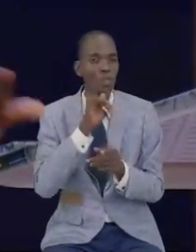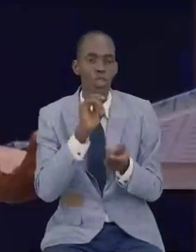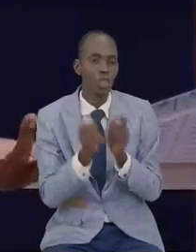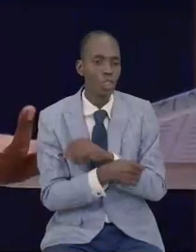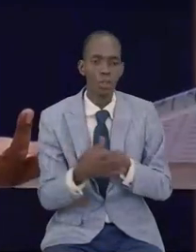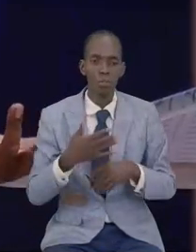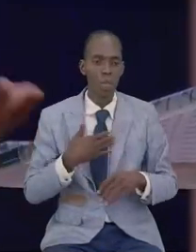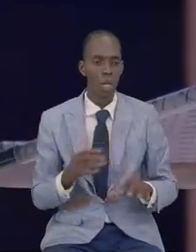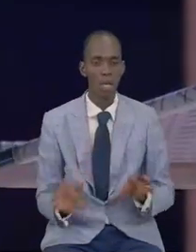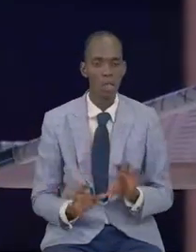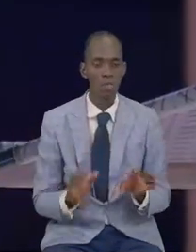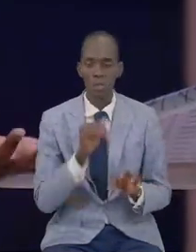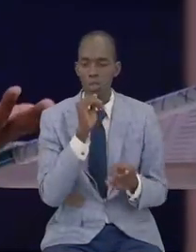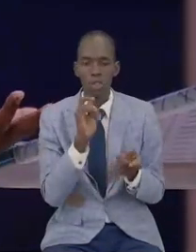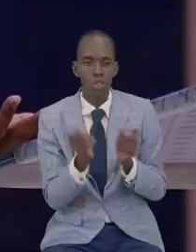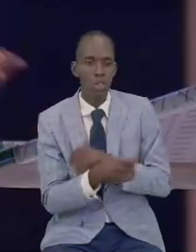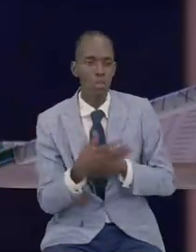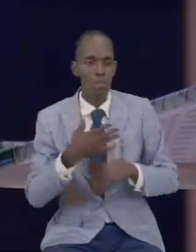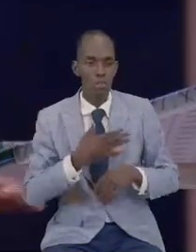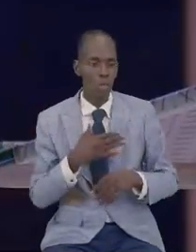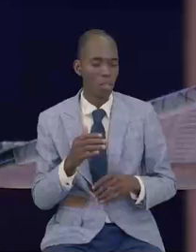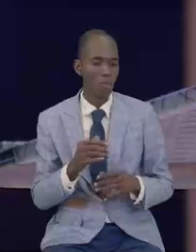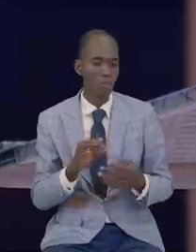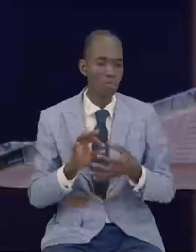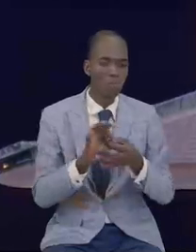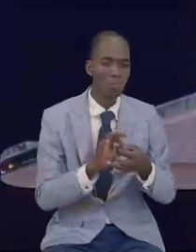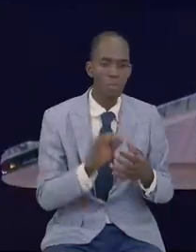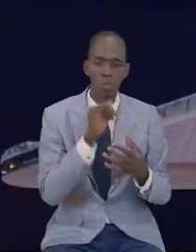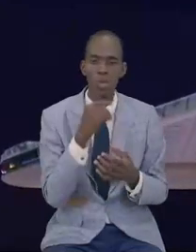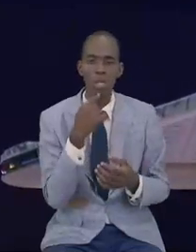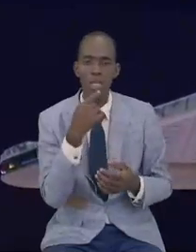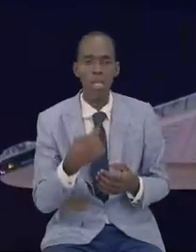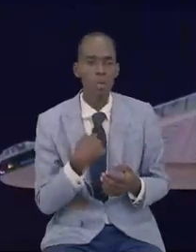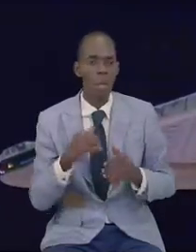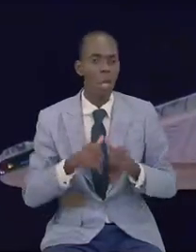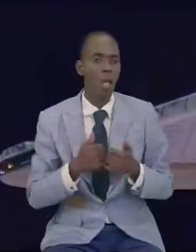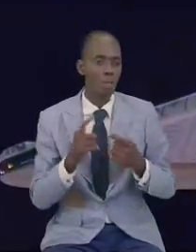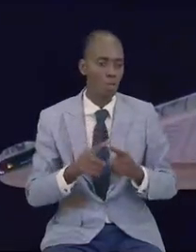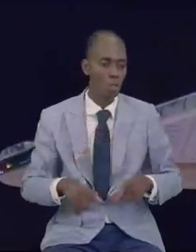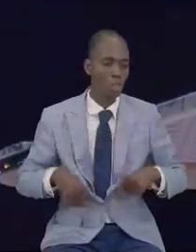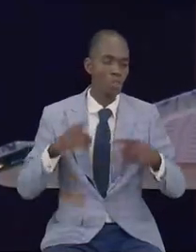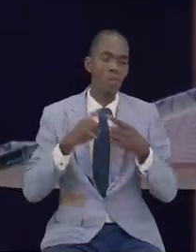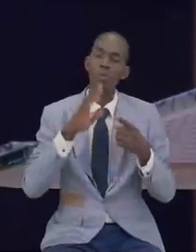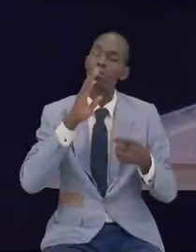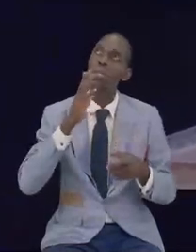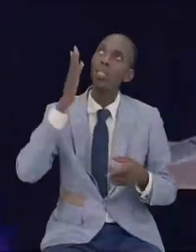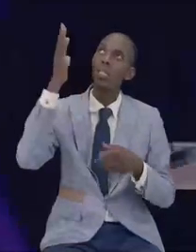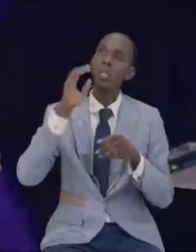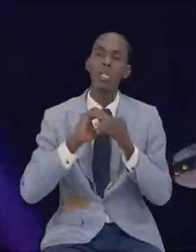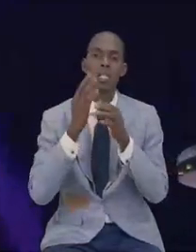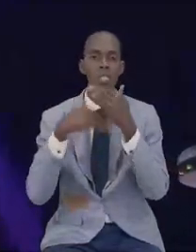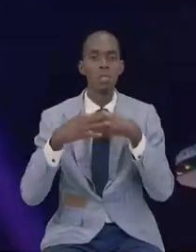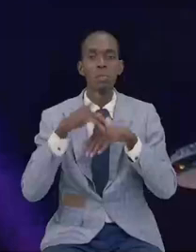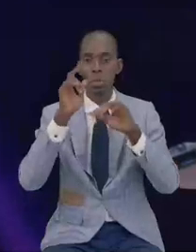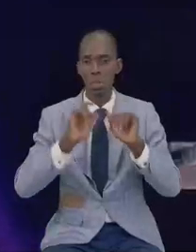pas transformer, changer ma vie, ne vont pas m'enseigner comment aller au ciel. Tu peux retourner, oui,